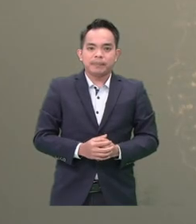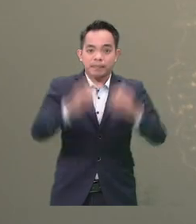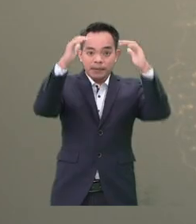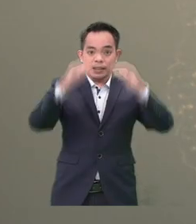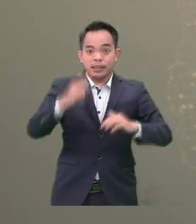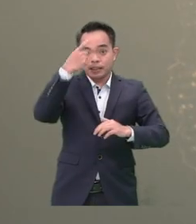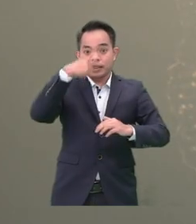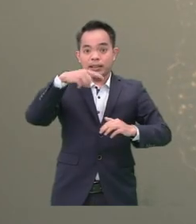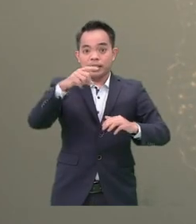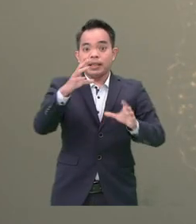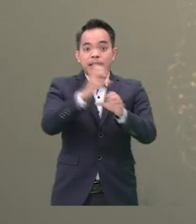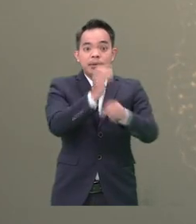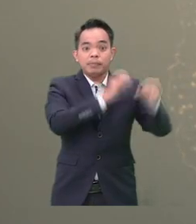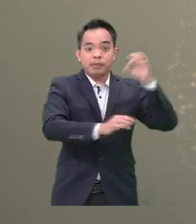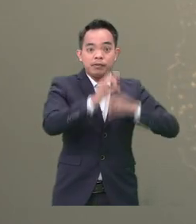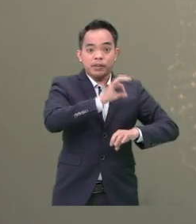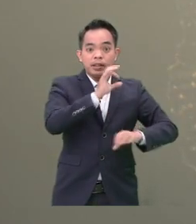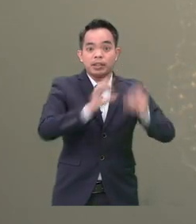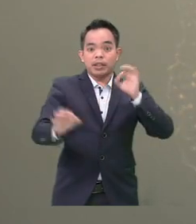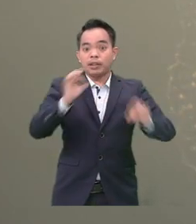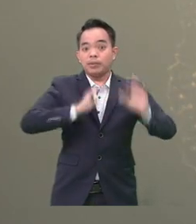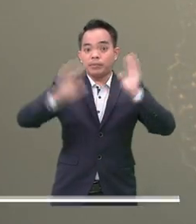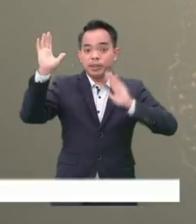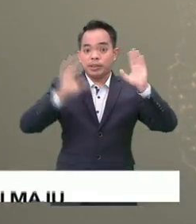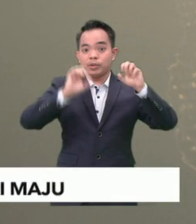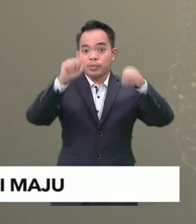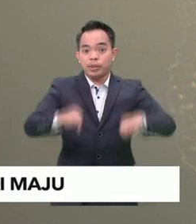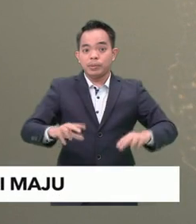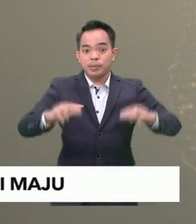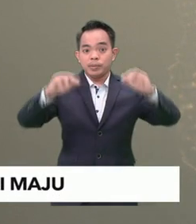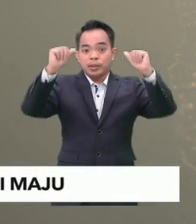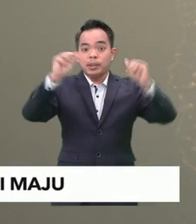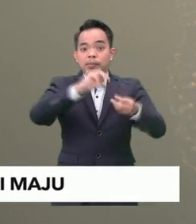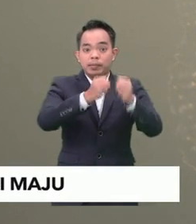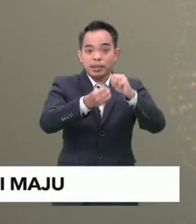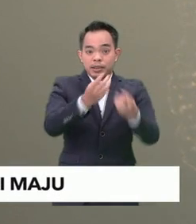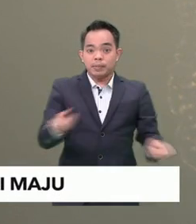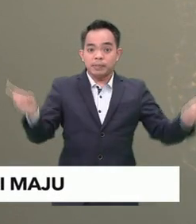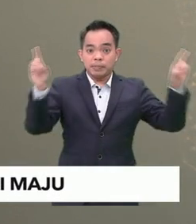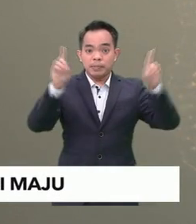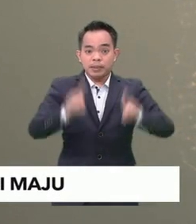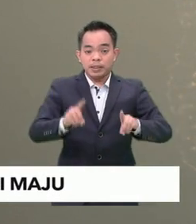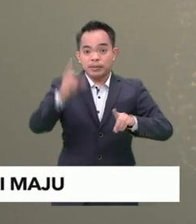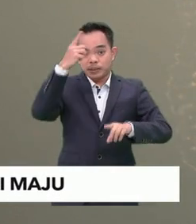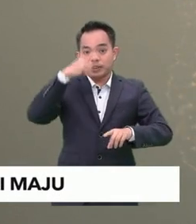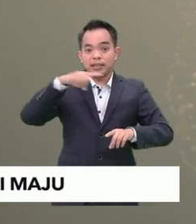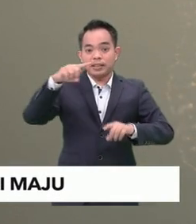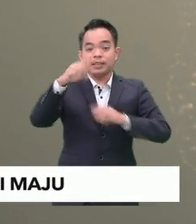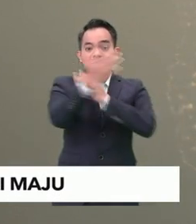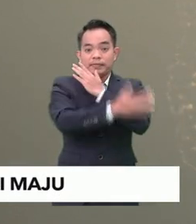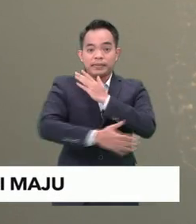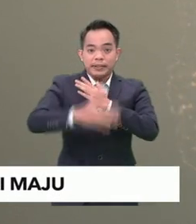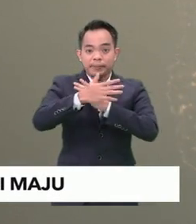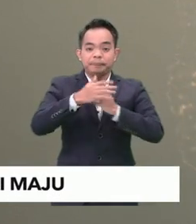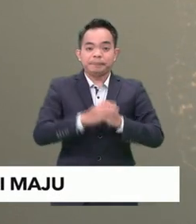akan turut mendapat manfaat sekiranya Malaysia mampu membantu memulihkan konflik yang berlaku di wilayah Selatan negara